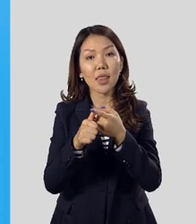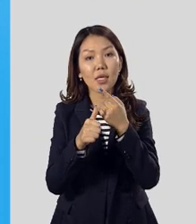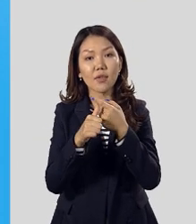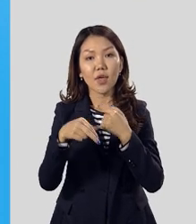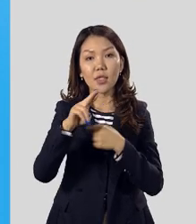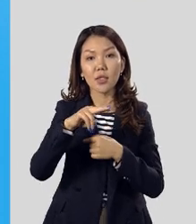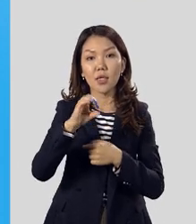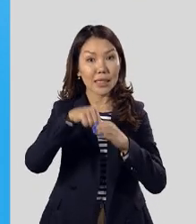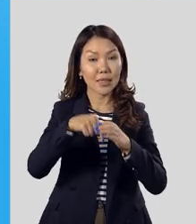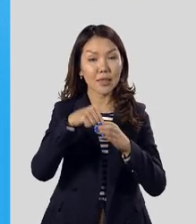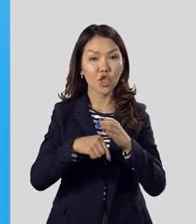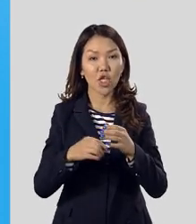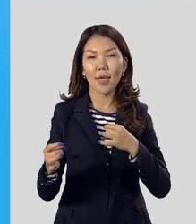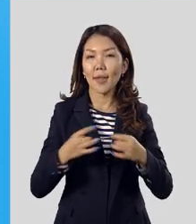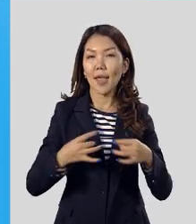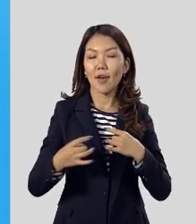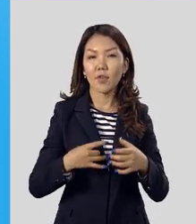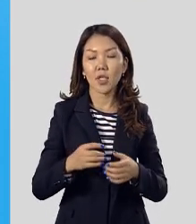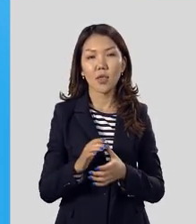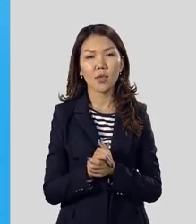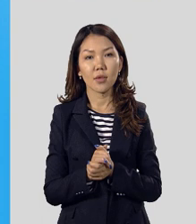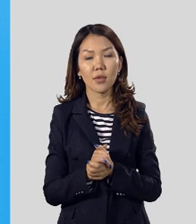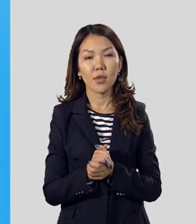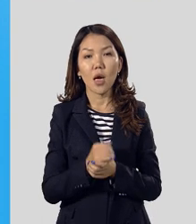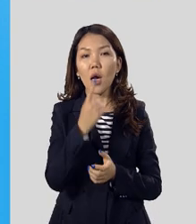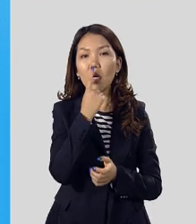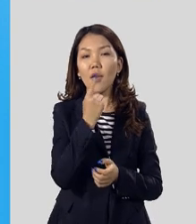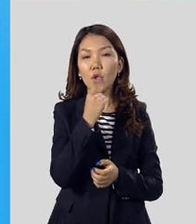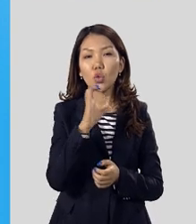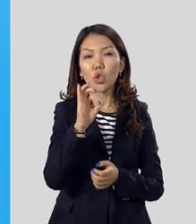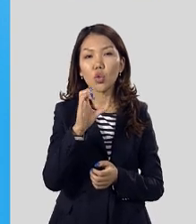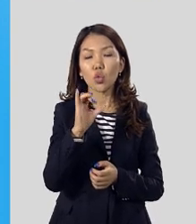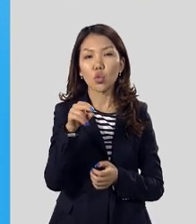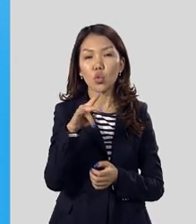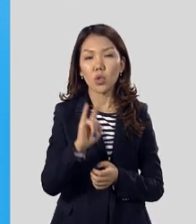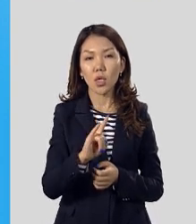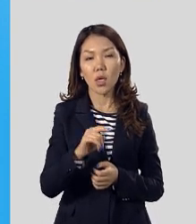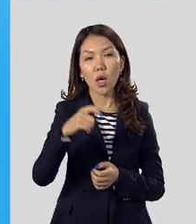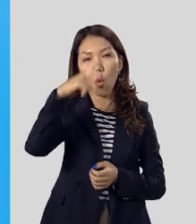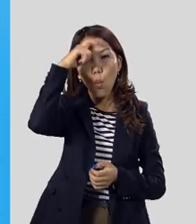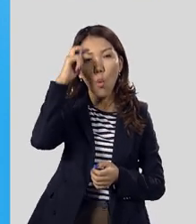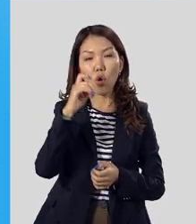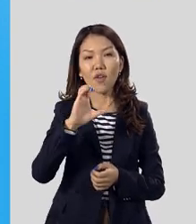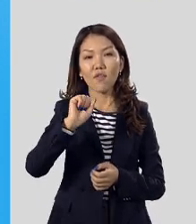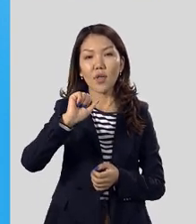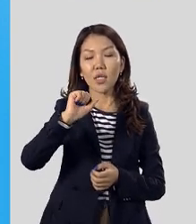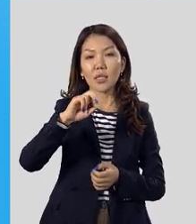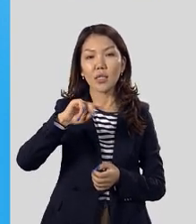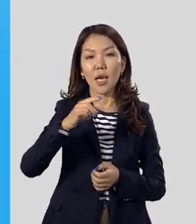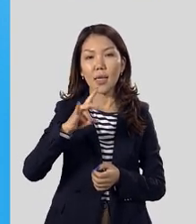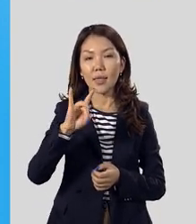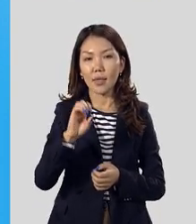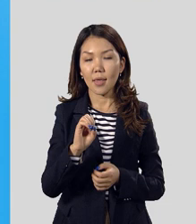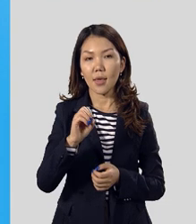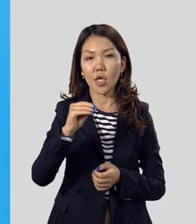Он содержит нервные окончания, кровеносные сосуды, потовые и сальные железы.